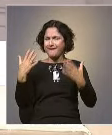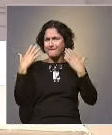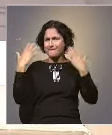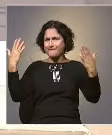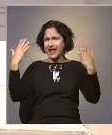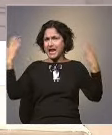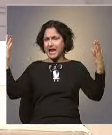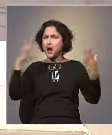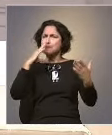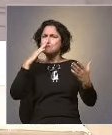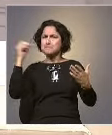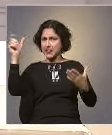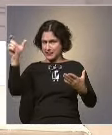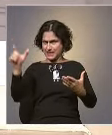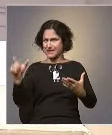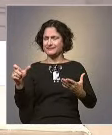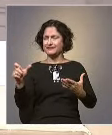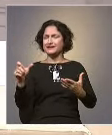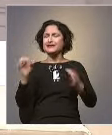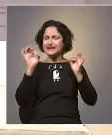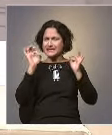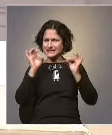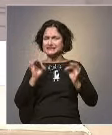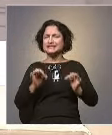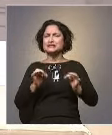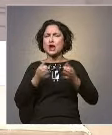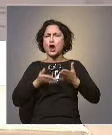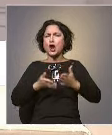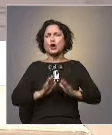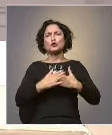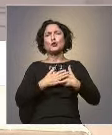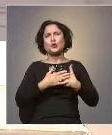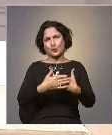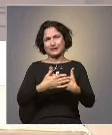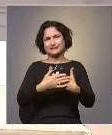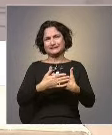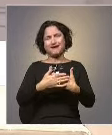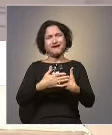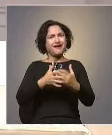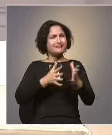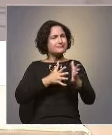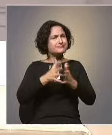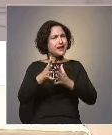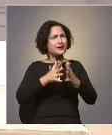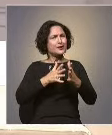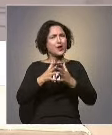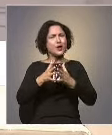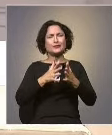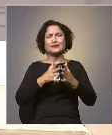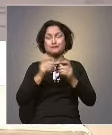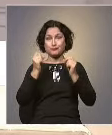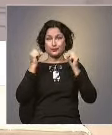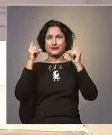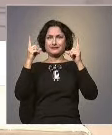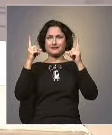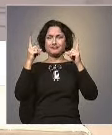българин, истински родолюбец, народен будител, автор на първата